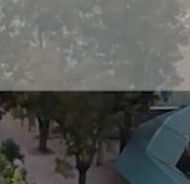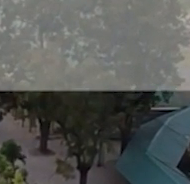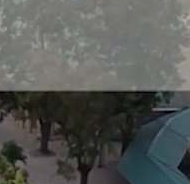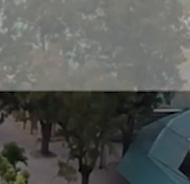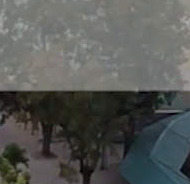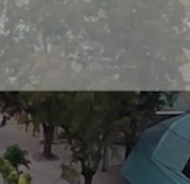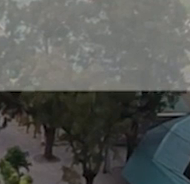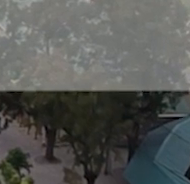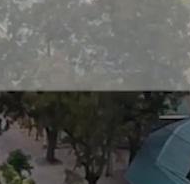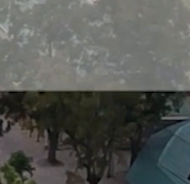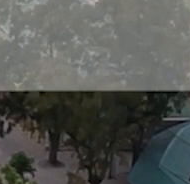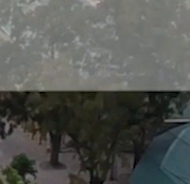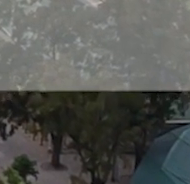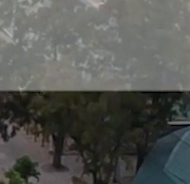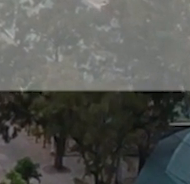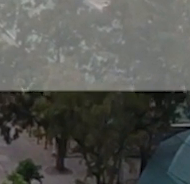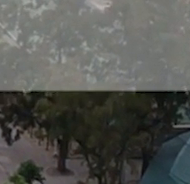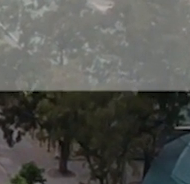lulutasin. Dito sa